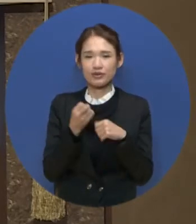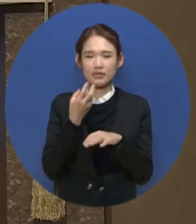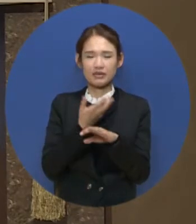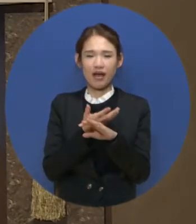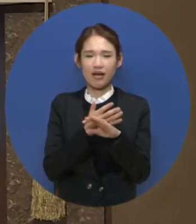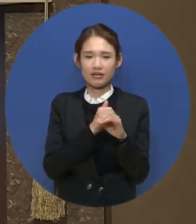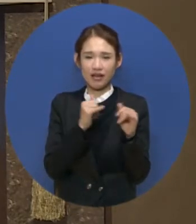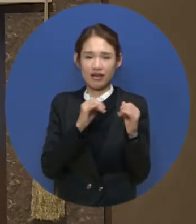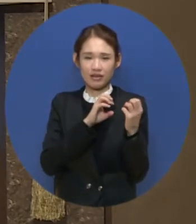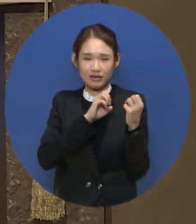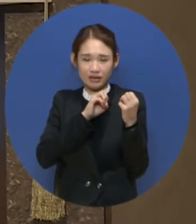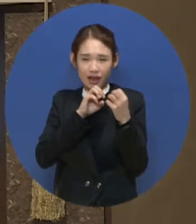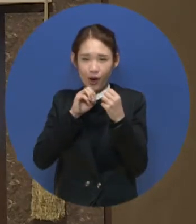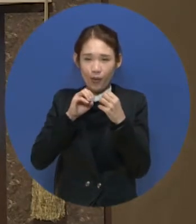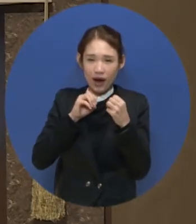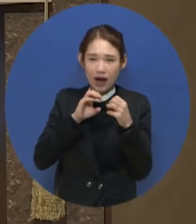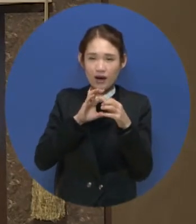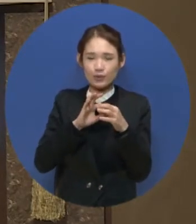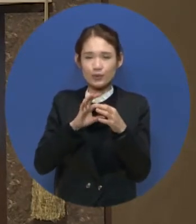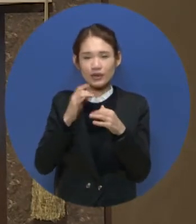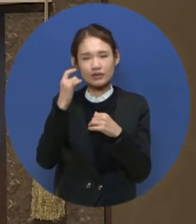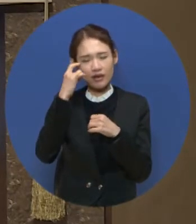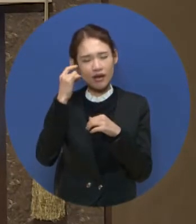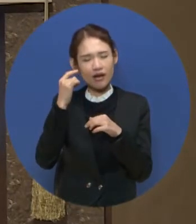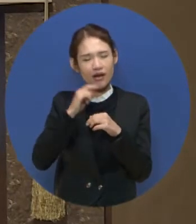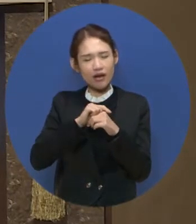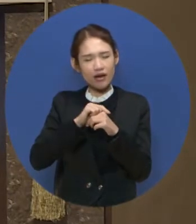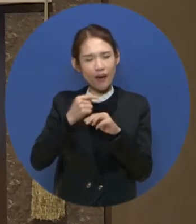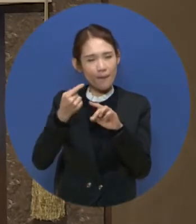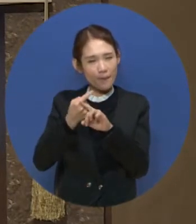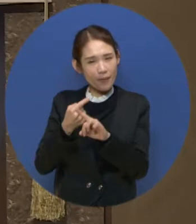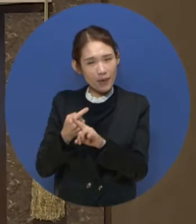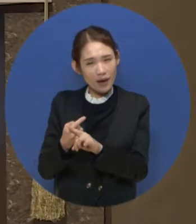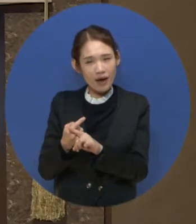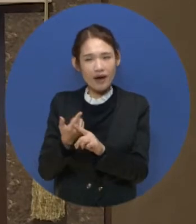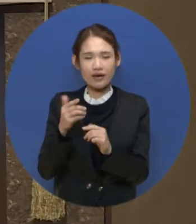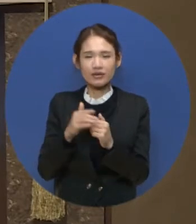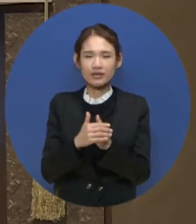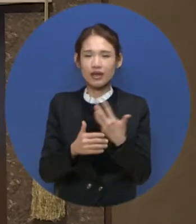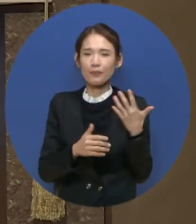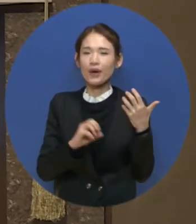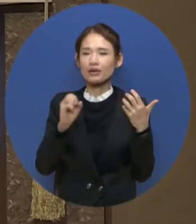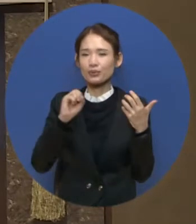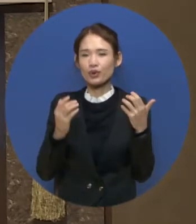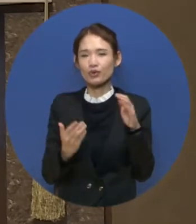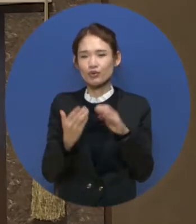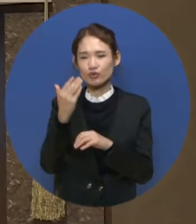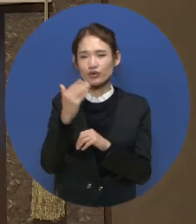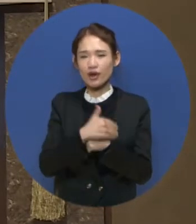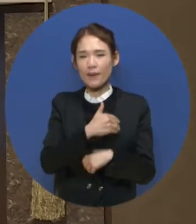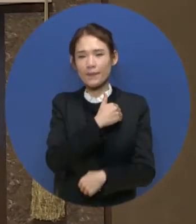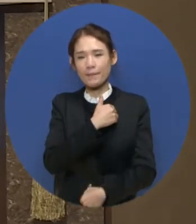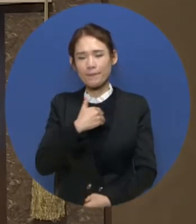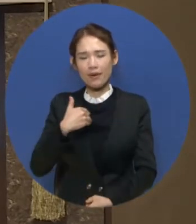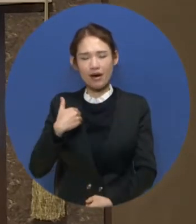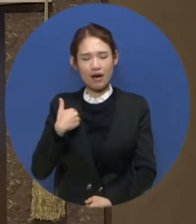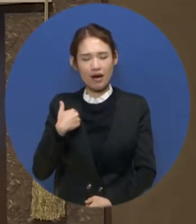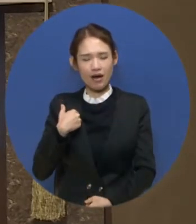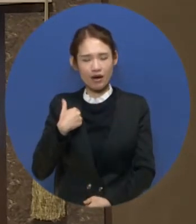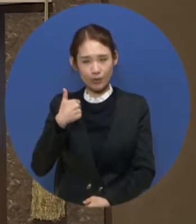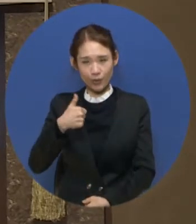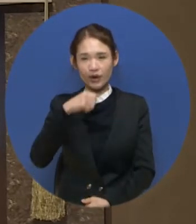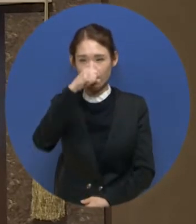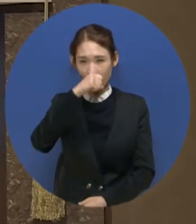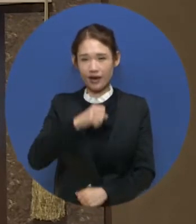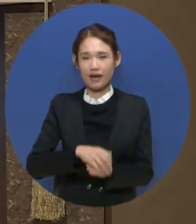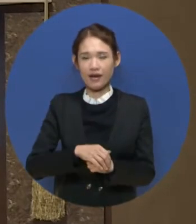사람들과 대화를 통해서 마음 이렇게 생각을 바꿔가는데요. 이거 역시 80%대 후반에 만족도가 계속 나오고